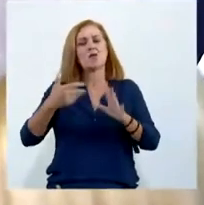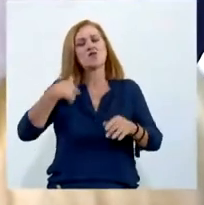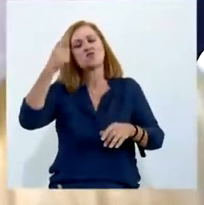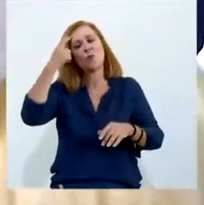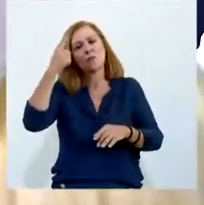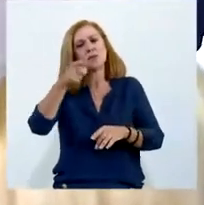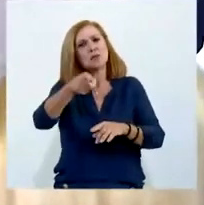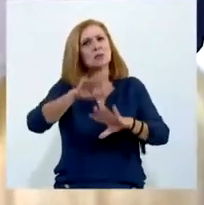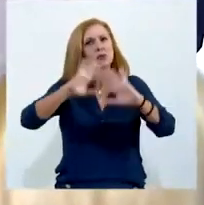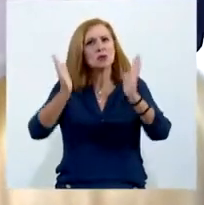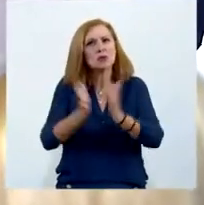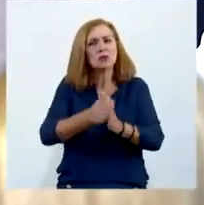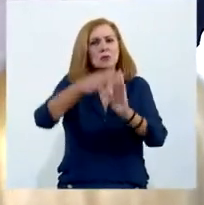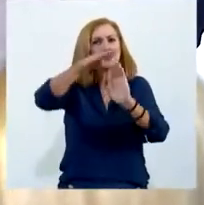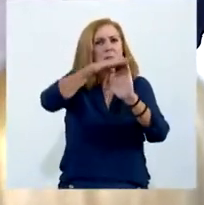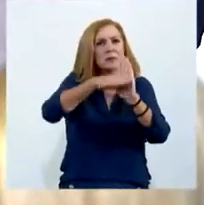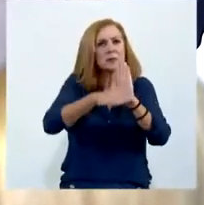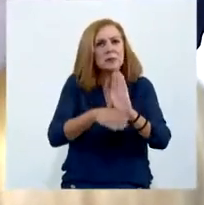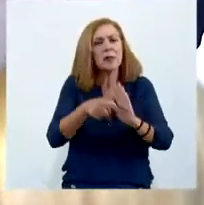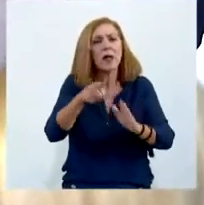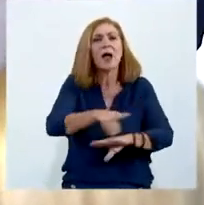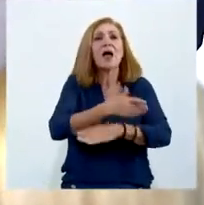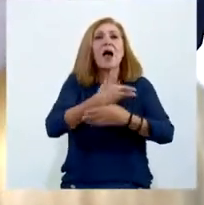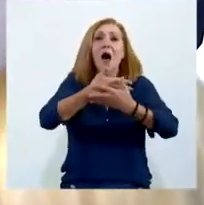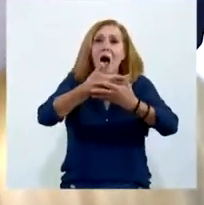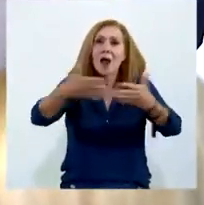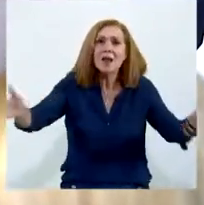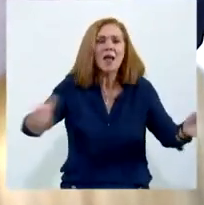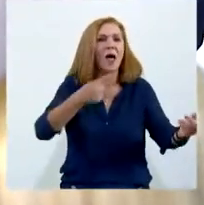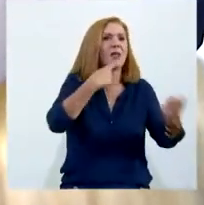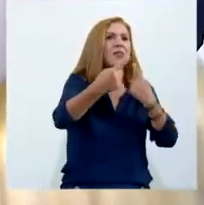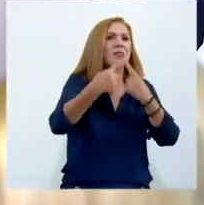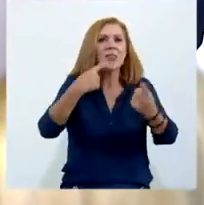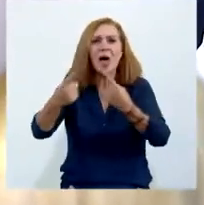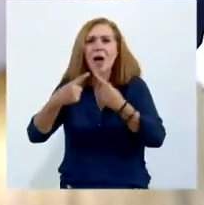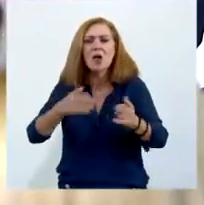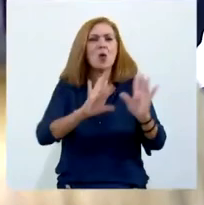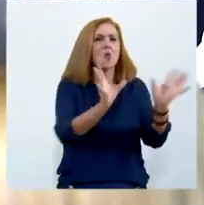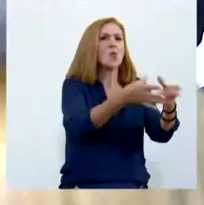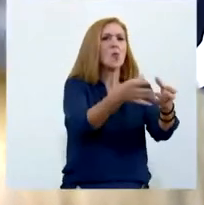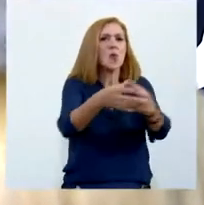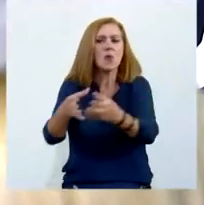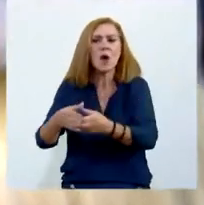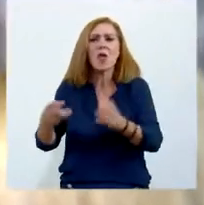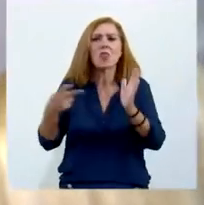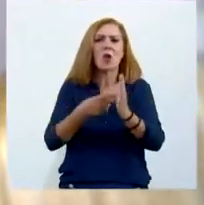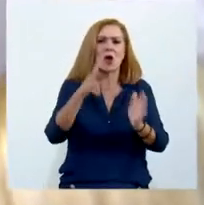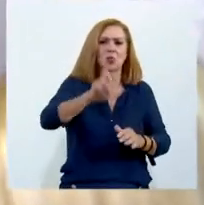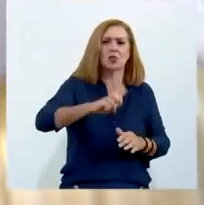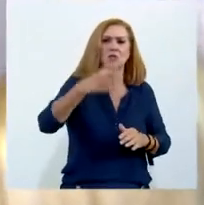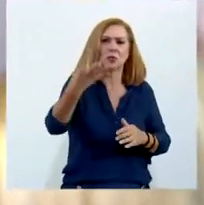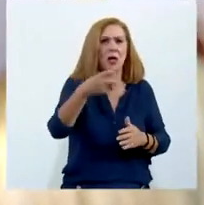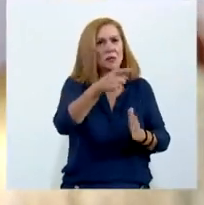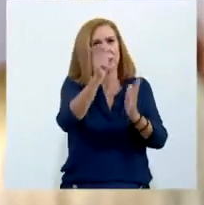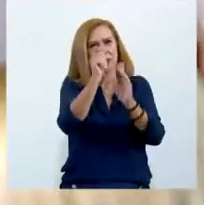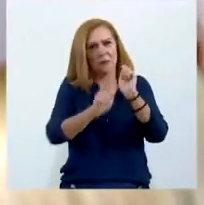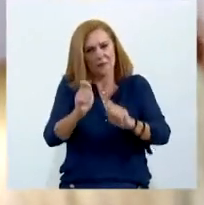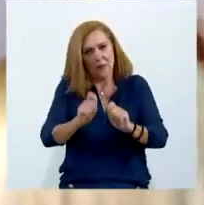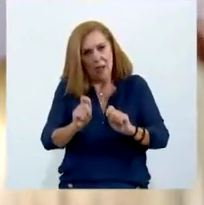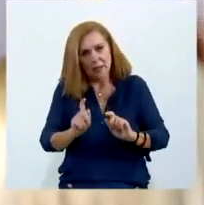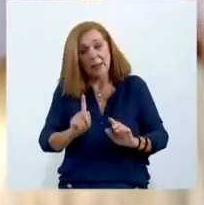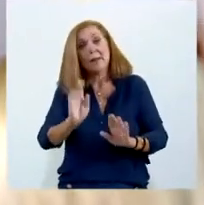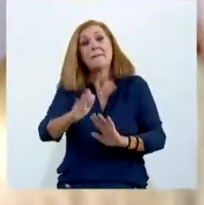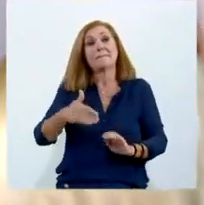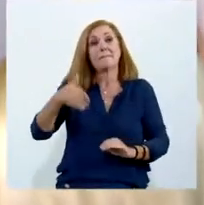ατζέντα που θα θέσετε σε δημόσιο διάλογο και στα κόμματα το 2024. Κατόπιν τούτου,